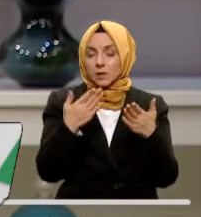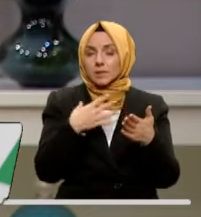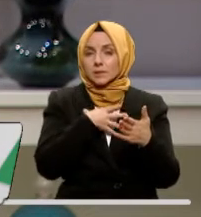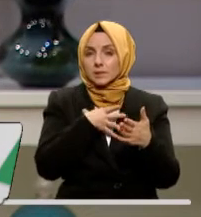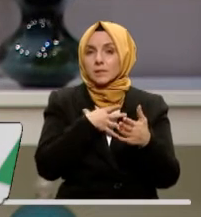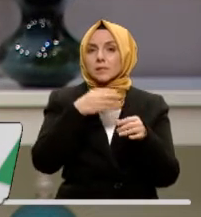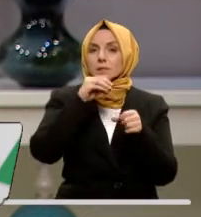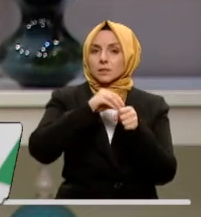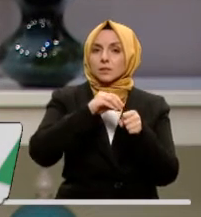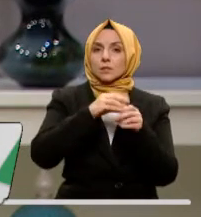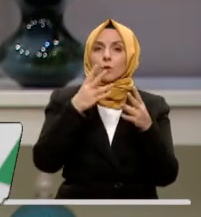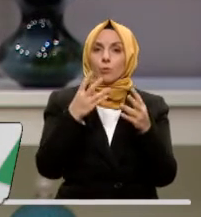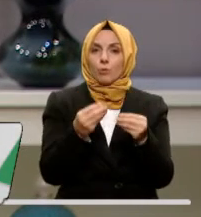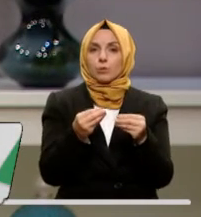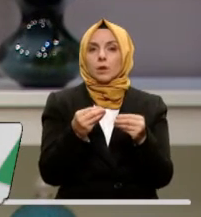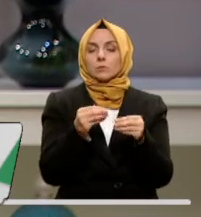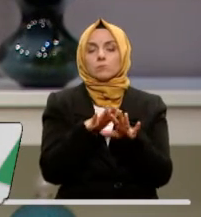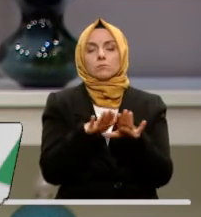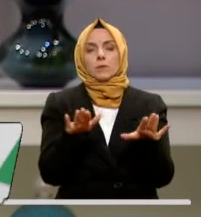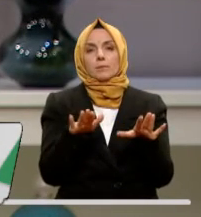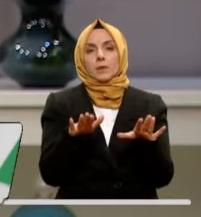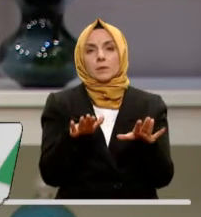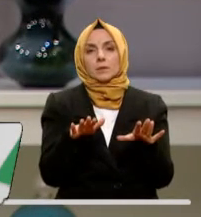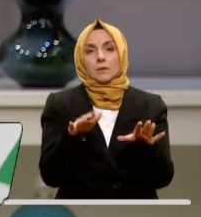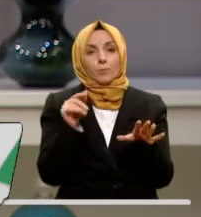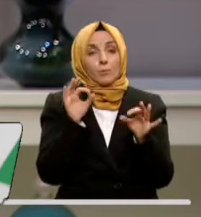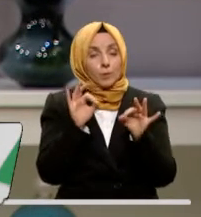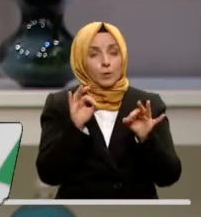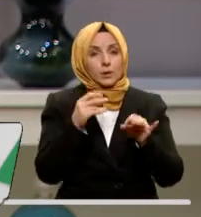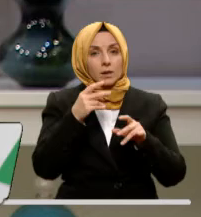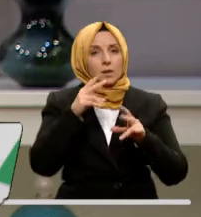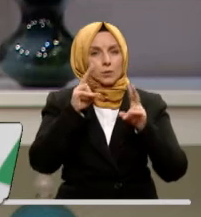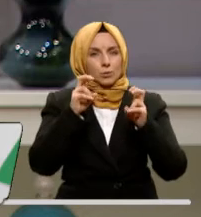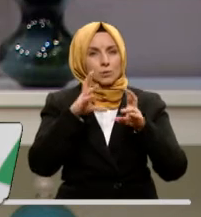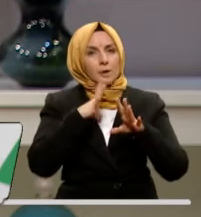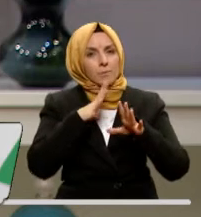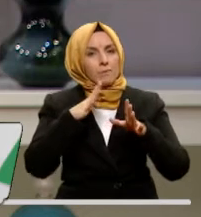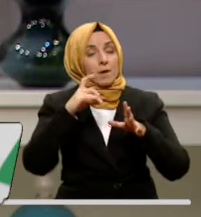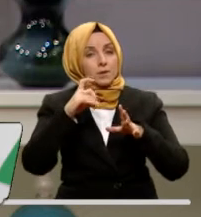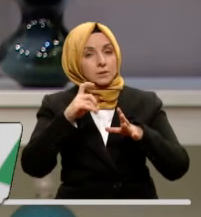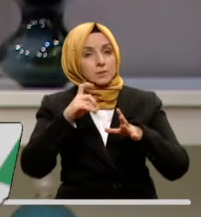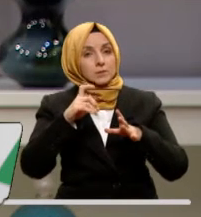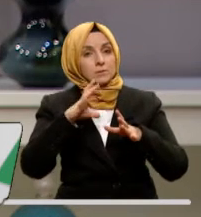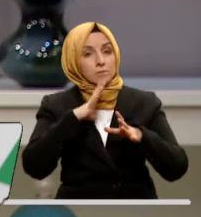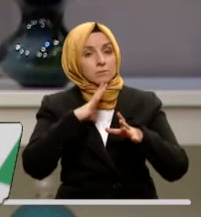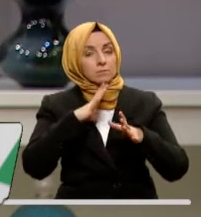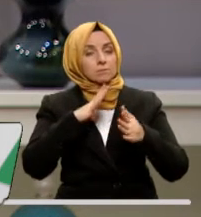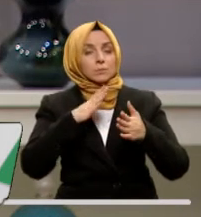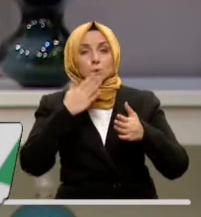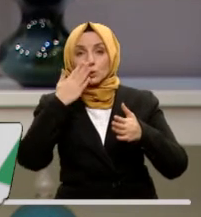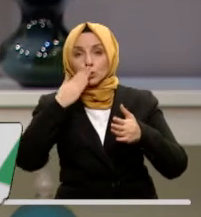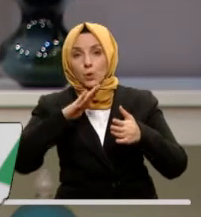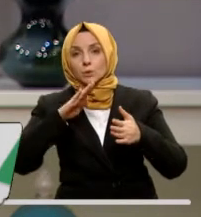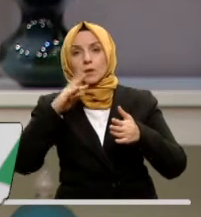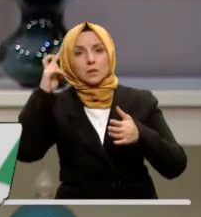ziyade dini içerikli dini Temelli konularımız seçiyorsunuz yoksa Hani daha işte güncelle yakın konularda işte bazen Belki pisikolojik